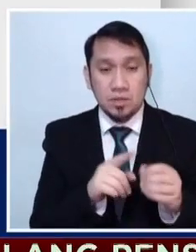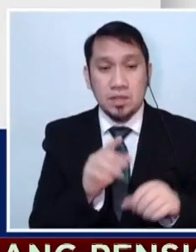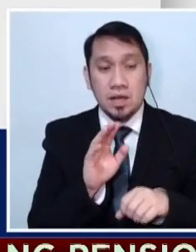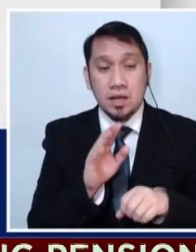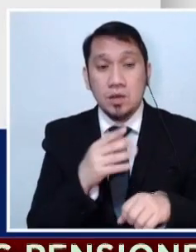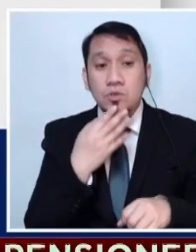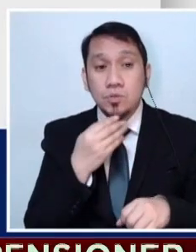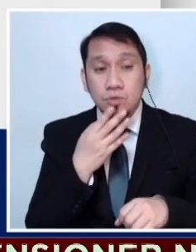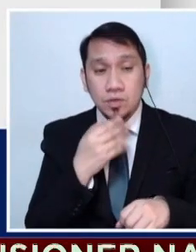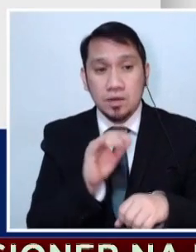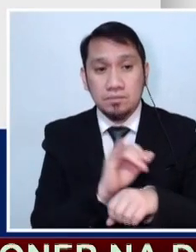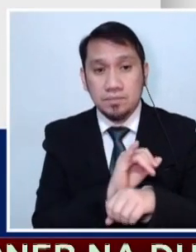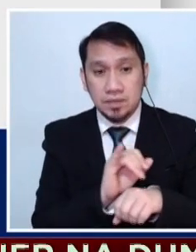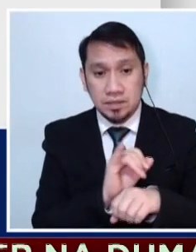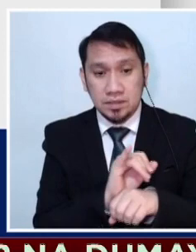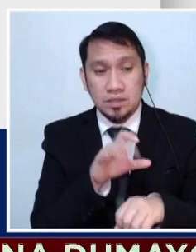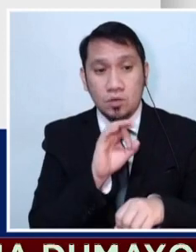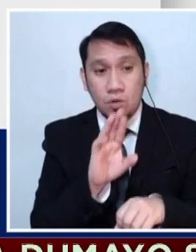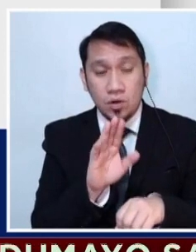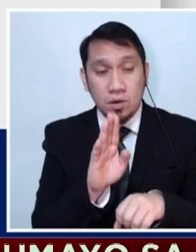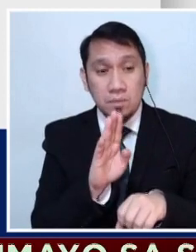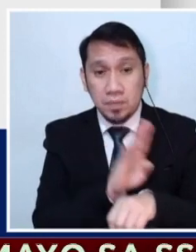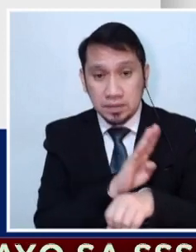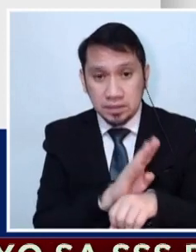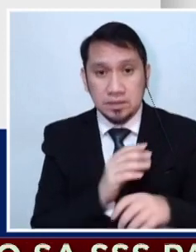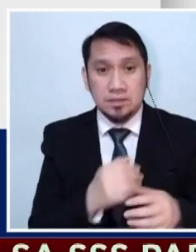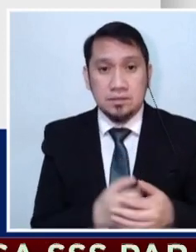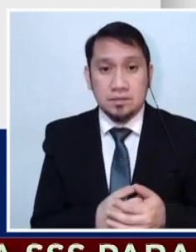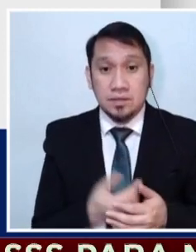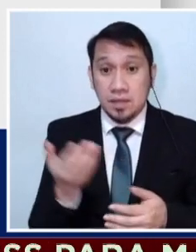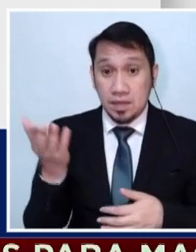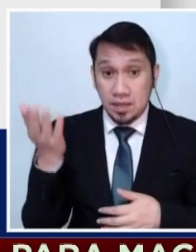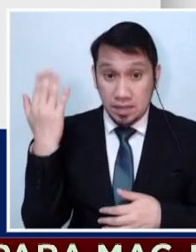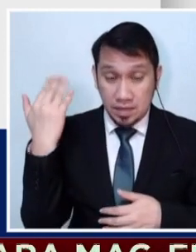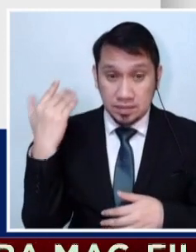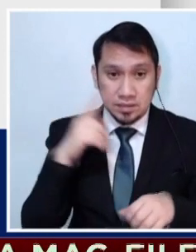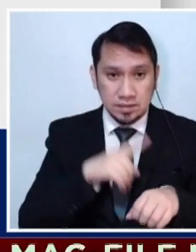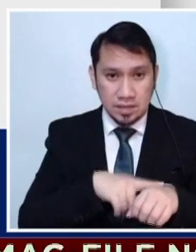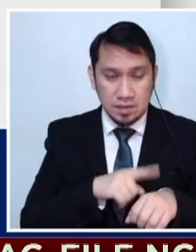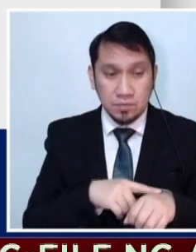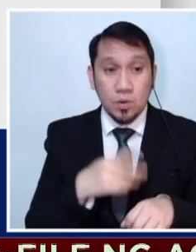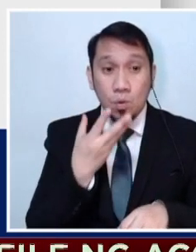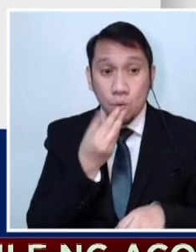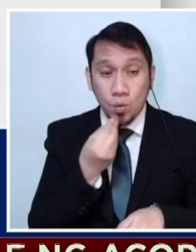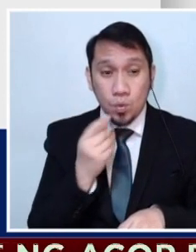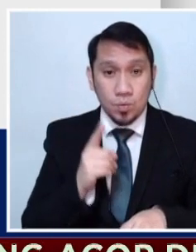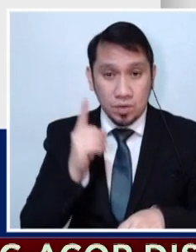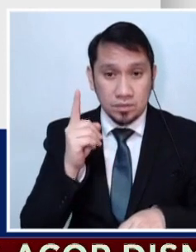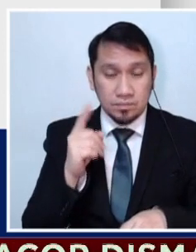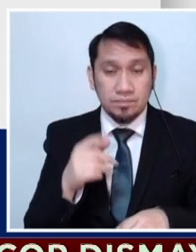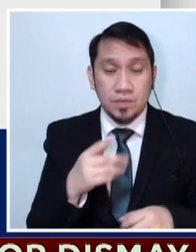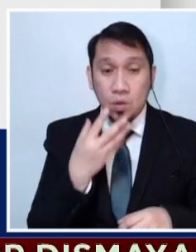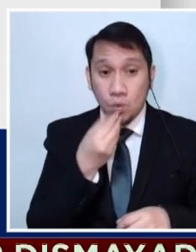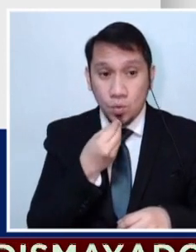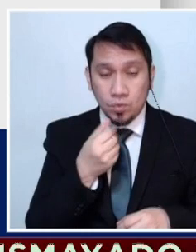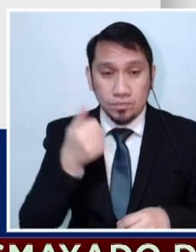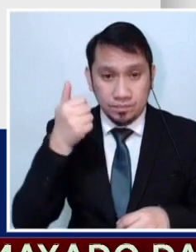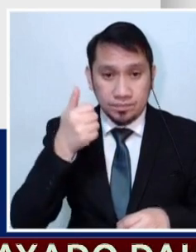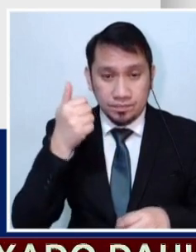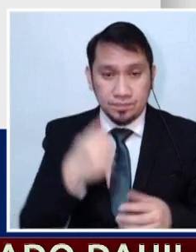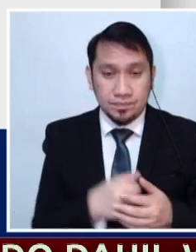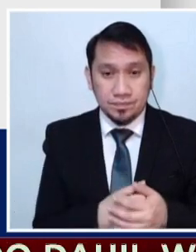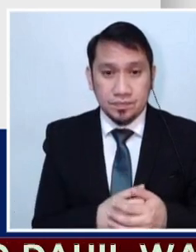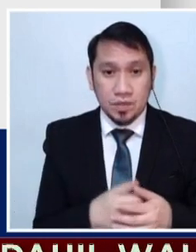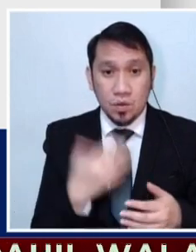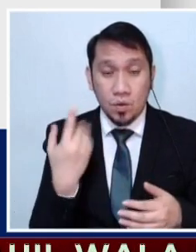Noong 2016, panalo si Robredo sa Negros Occidental matapos makakuha ng 61% na boto at